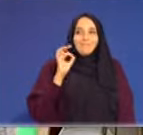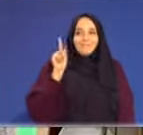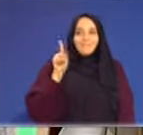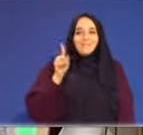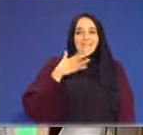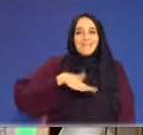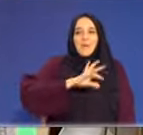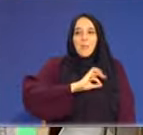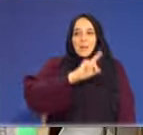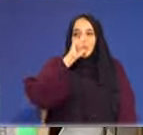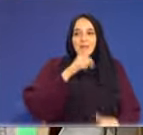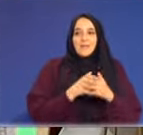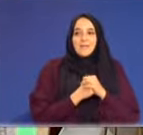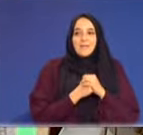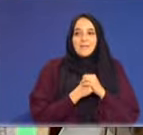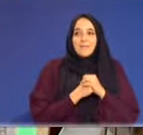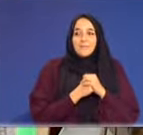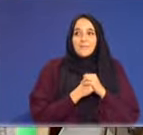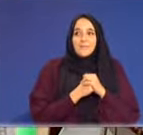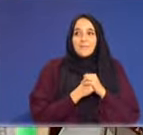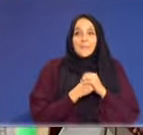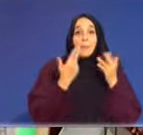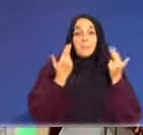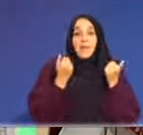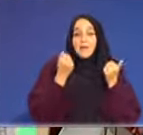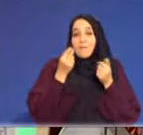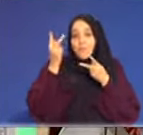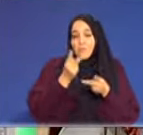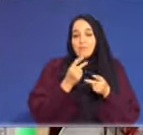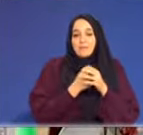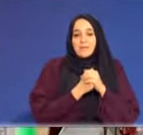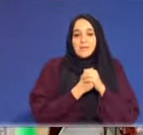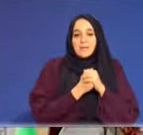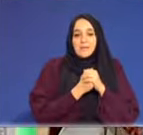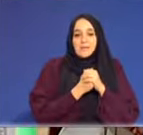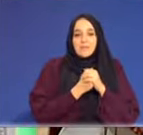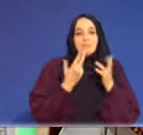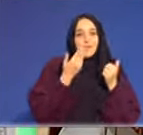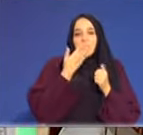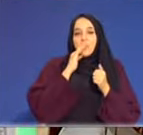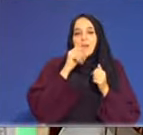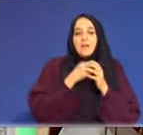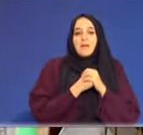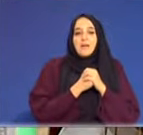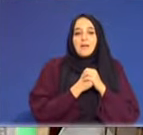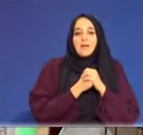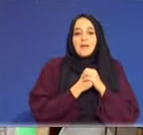عليكم نعيمة. وعليكم السلام ورحمة الله وبركاته. مرحبا بك نعيمة. بك أهلا.